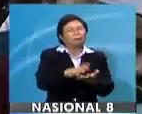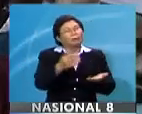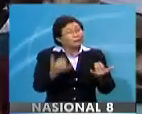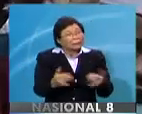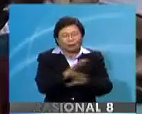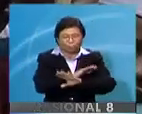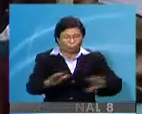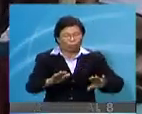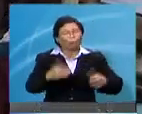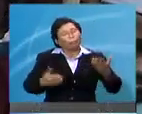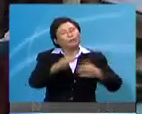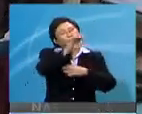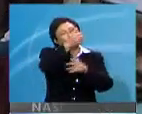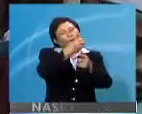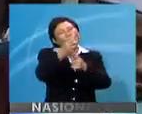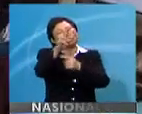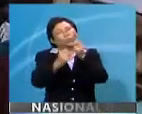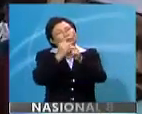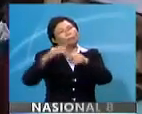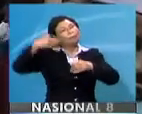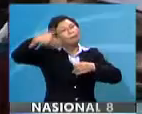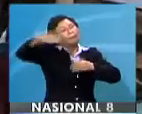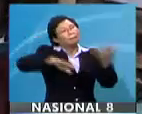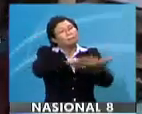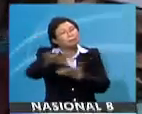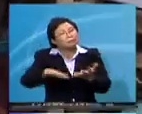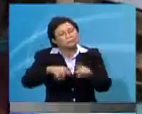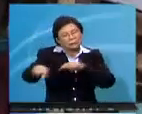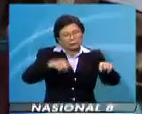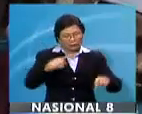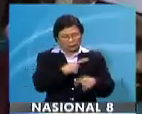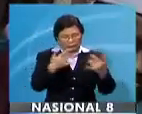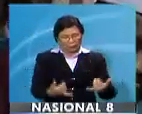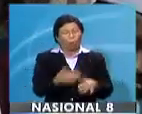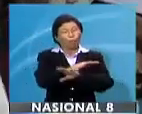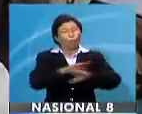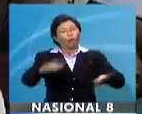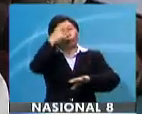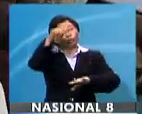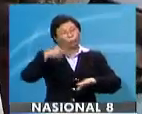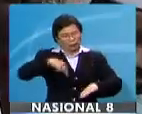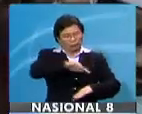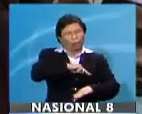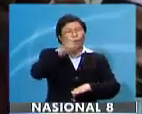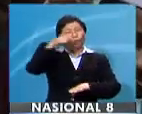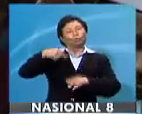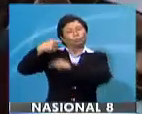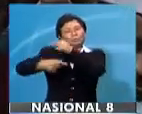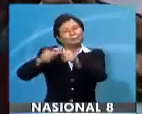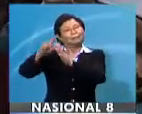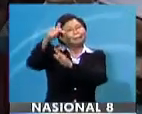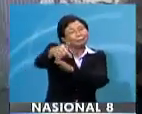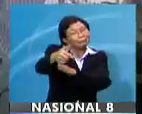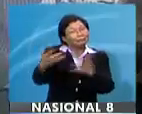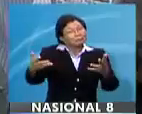mungkin 10-20 tahun akan datang. So, tindakan kita hari ini bukan untuk kita, tapi untuk generasi akan